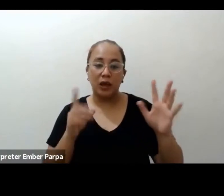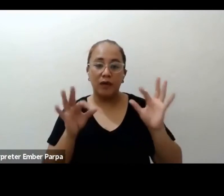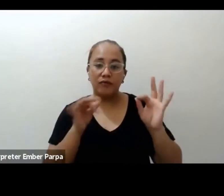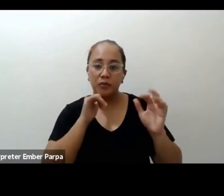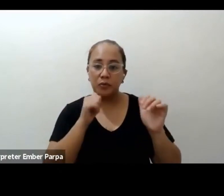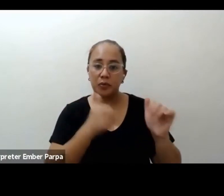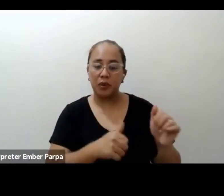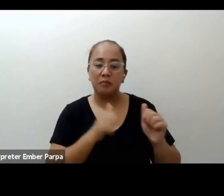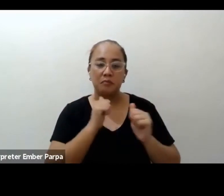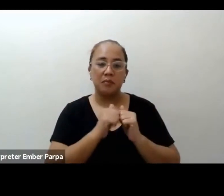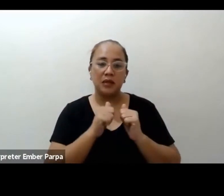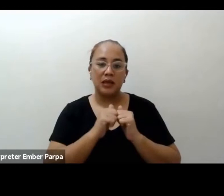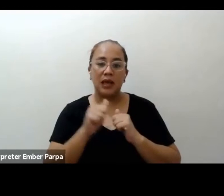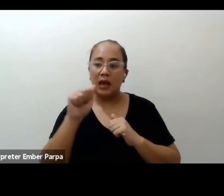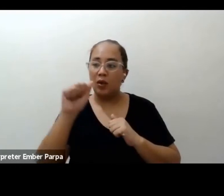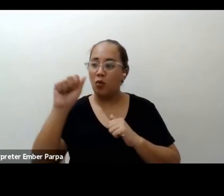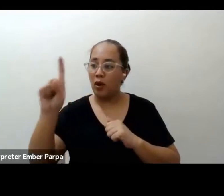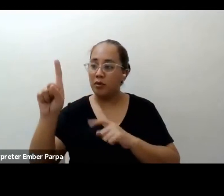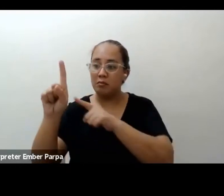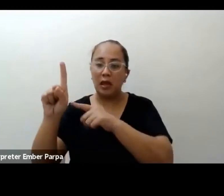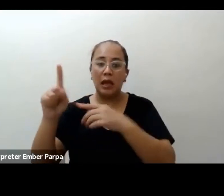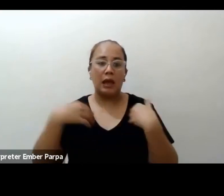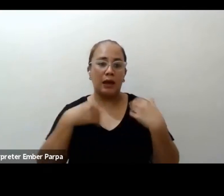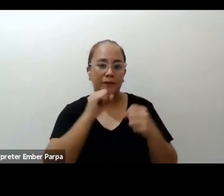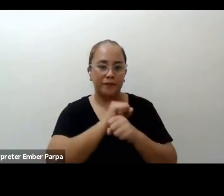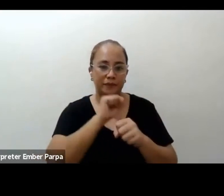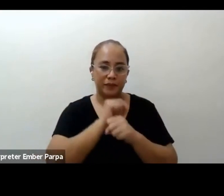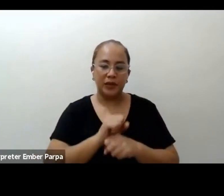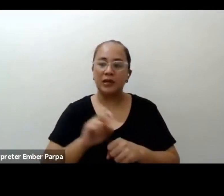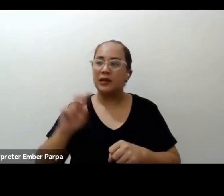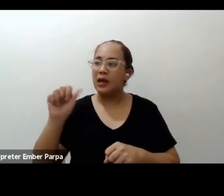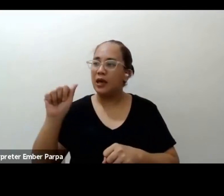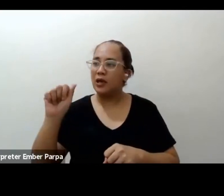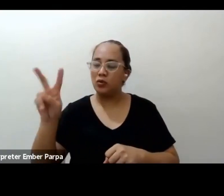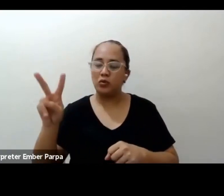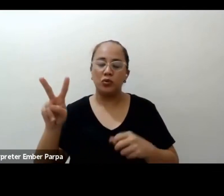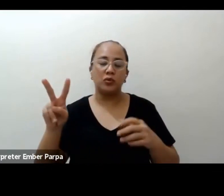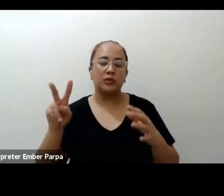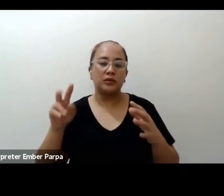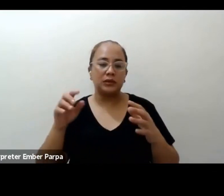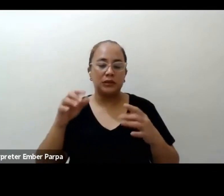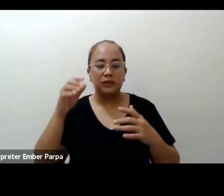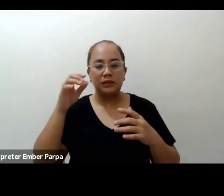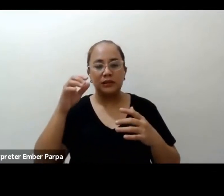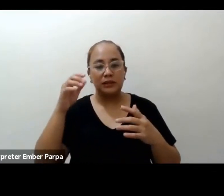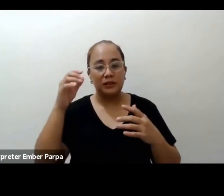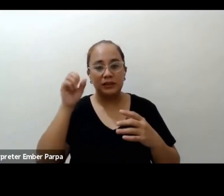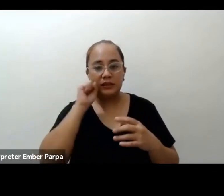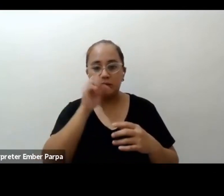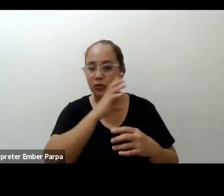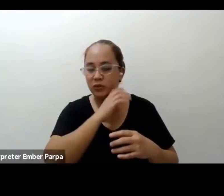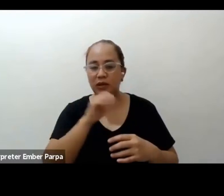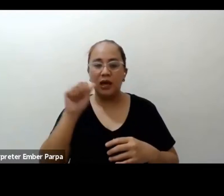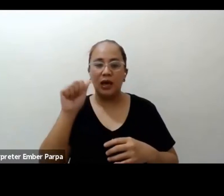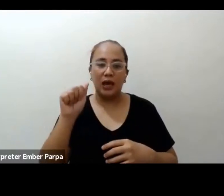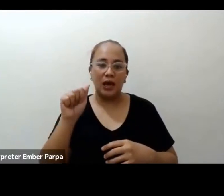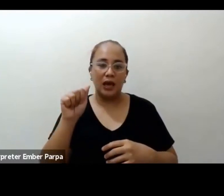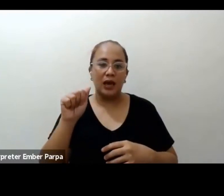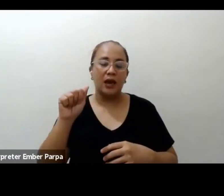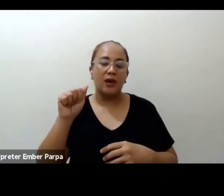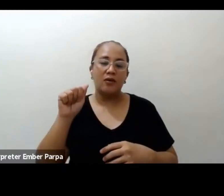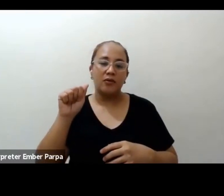sabihin ng A1, health workers, A2, seniors, A3, those with comorbidities, A4, yung economic